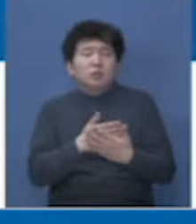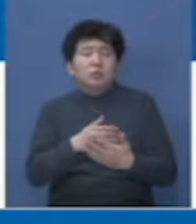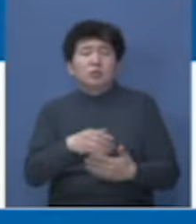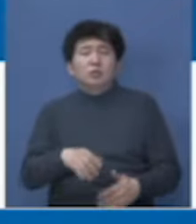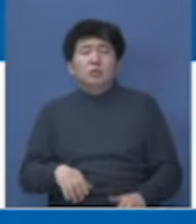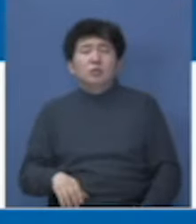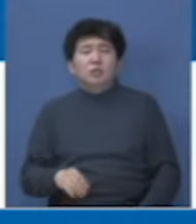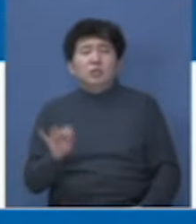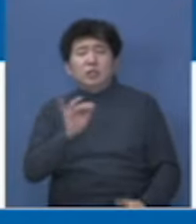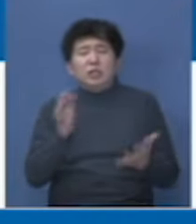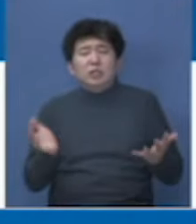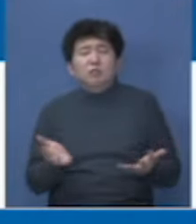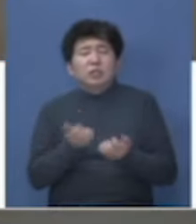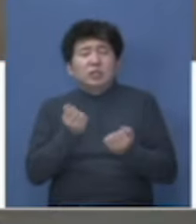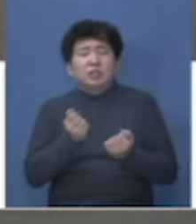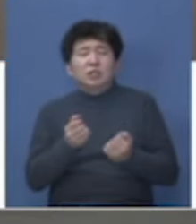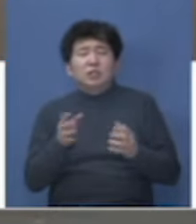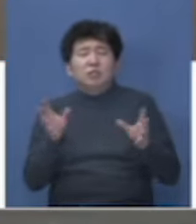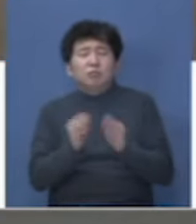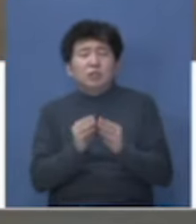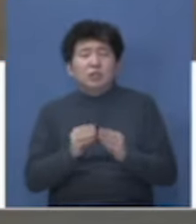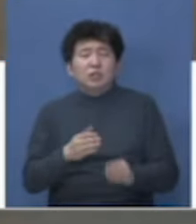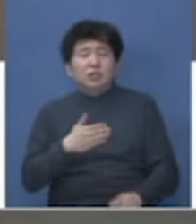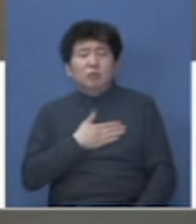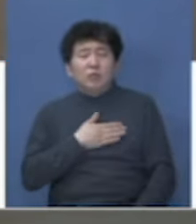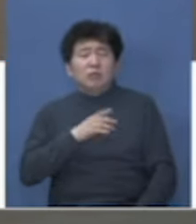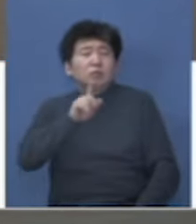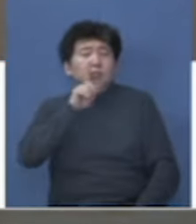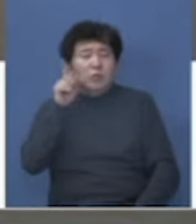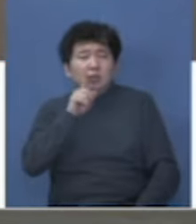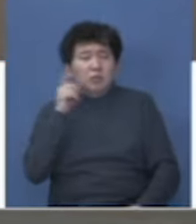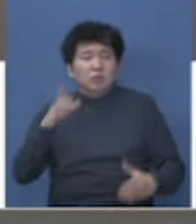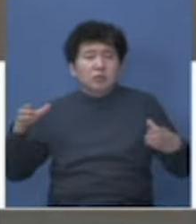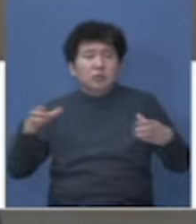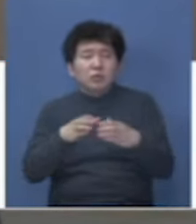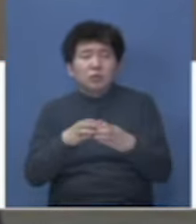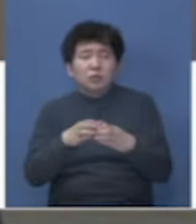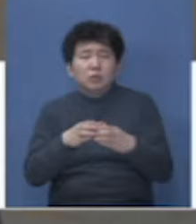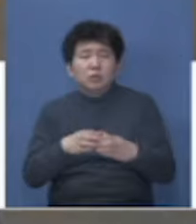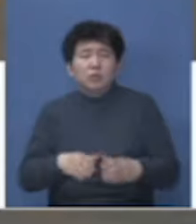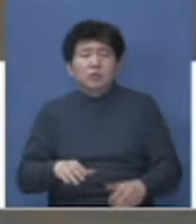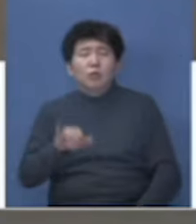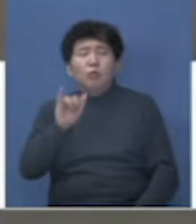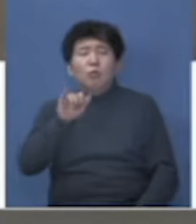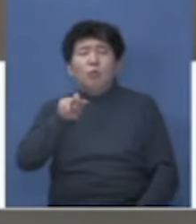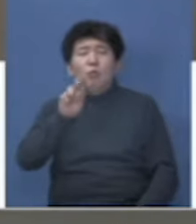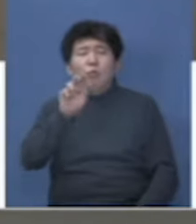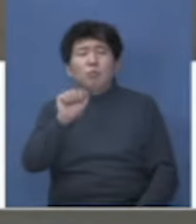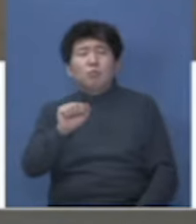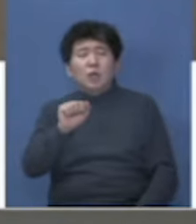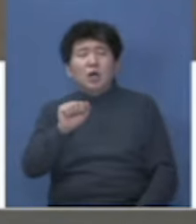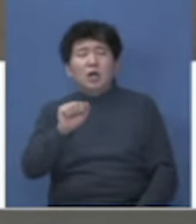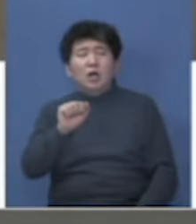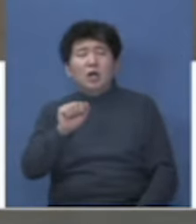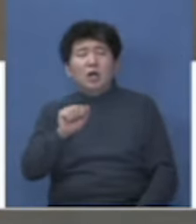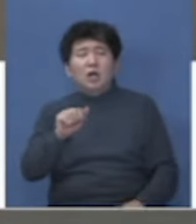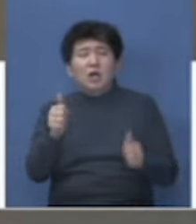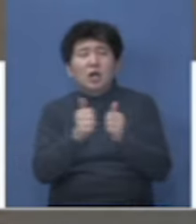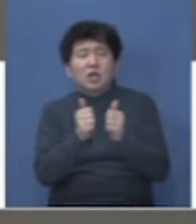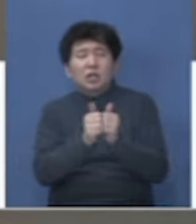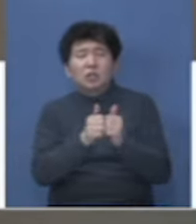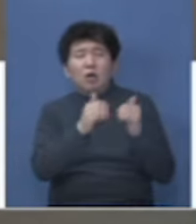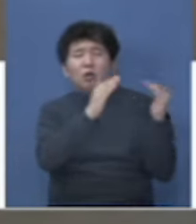өз өңірімізде болмаса екен дейді. Біз жастар рухы, жастар қанатының белсенділері Үлбі өзені маңында тұратын Согра